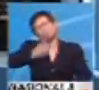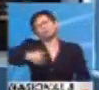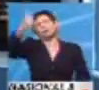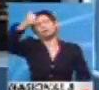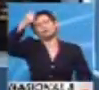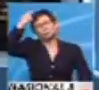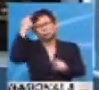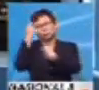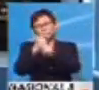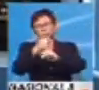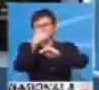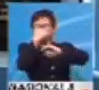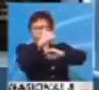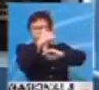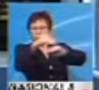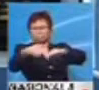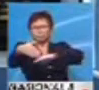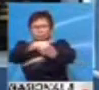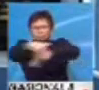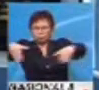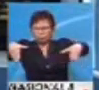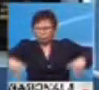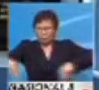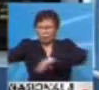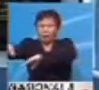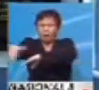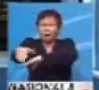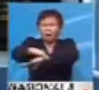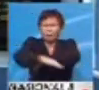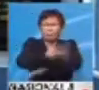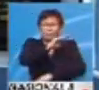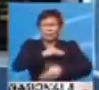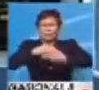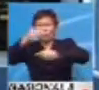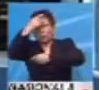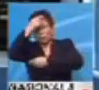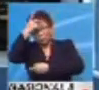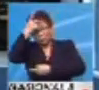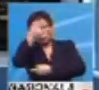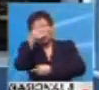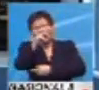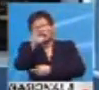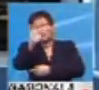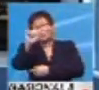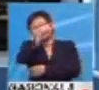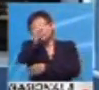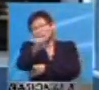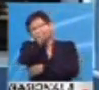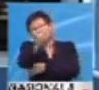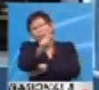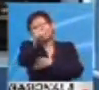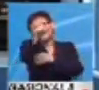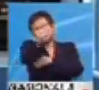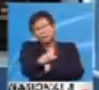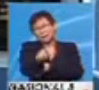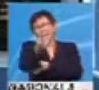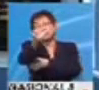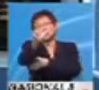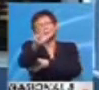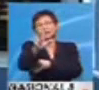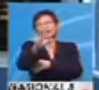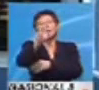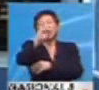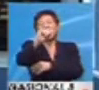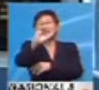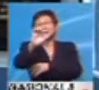menentukan pembatasan Sumpah dan maritim justru tegas menteri luar dan rujukan kepada pihak ketiga yaitu mahkamah keadilan